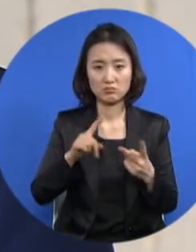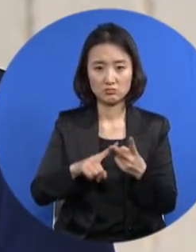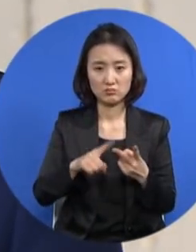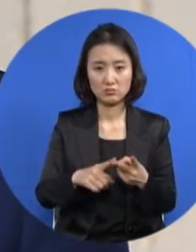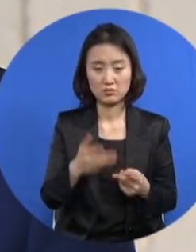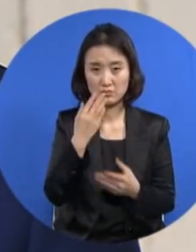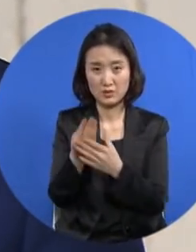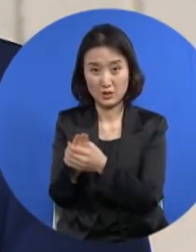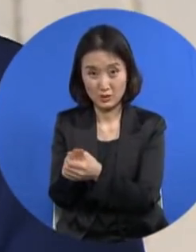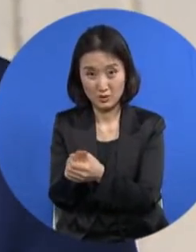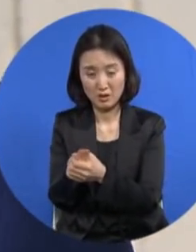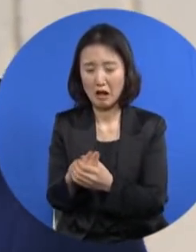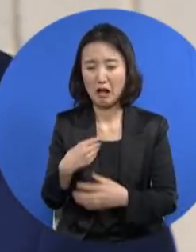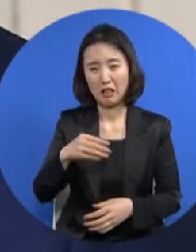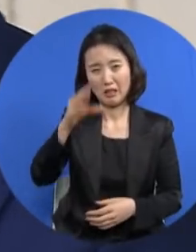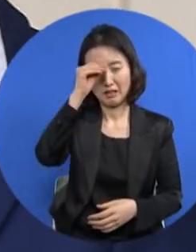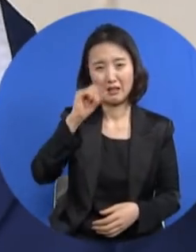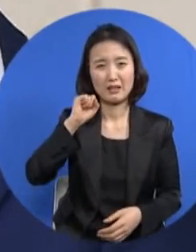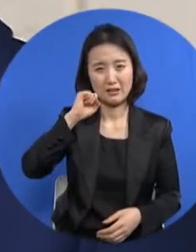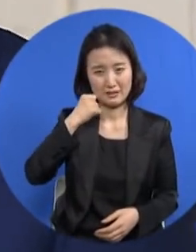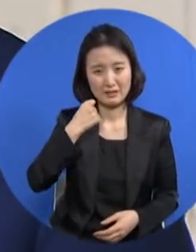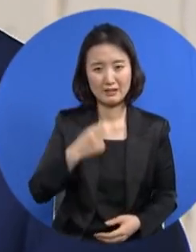분인데 소식은 못 하겠더라고요, 제가.